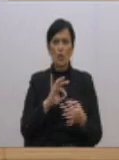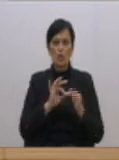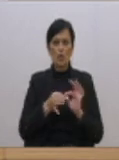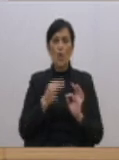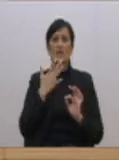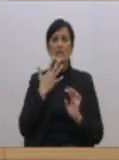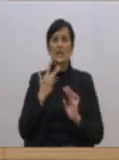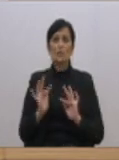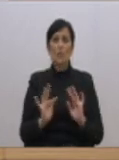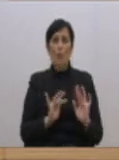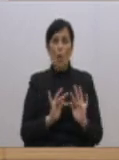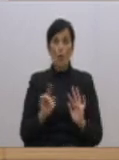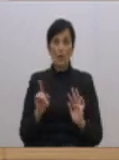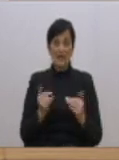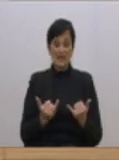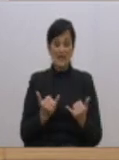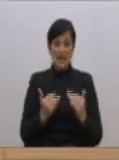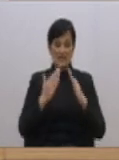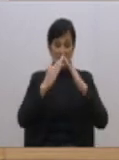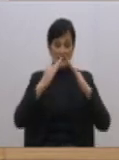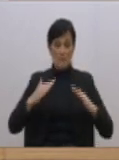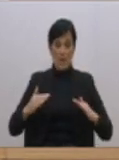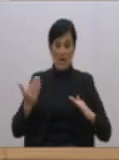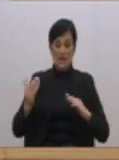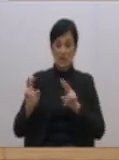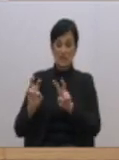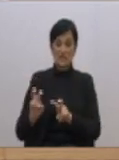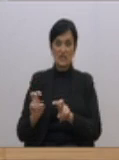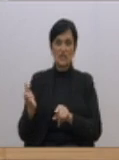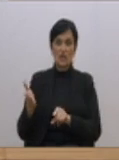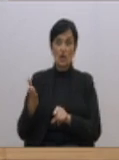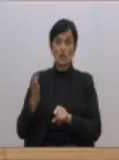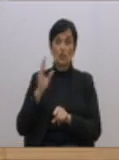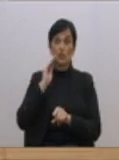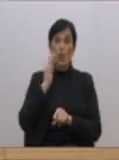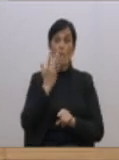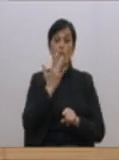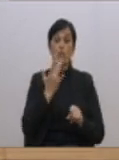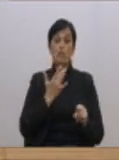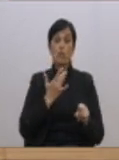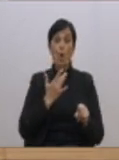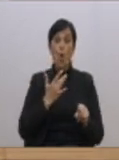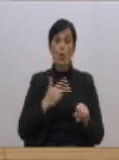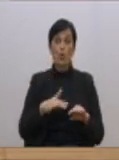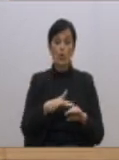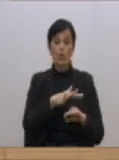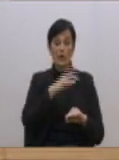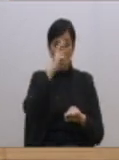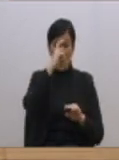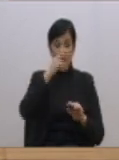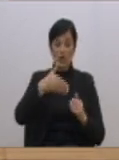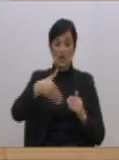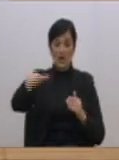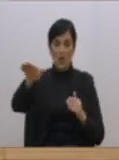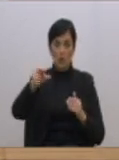Național Mozraobis, Tres Romel Banakshis, Tkuen Schethart, Airodisat, Sizga, Austumret, Politigur, Helisuplebidan.